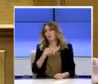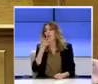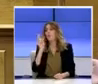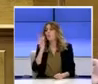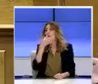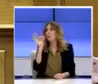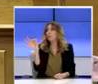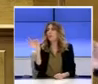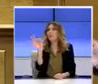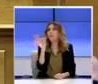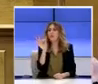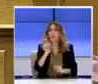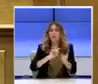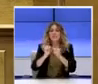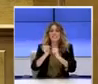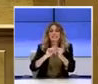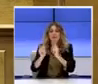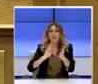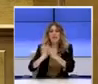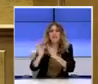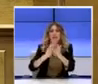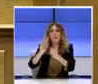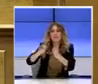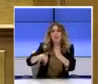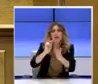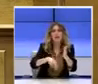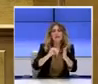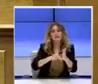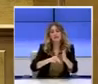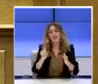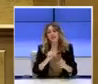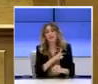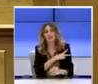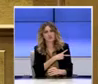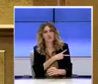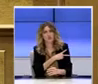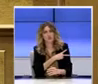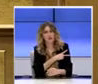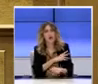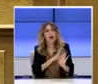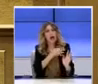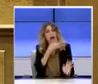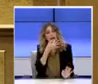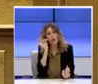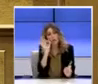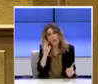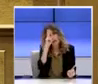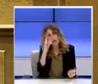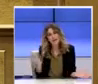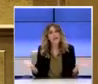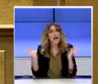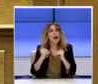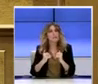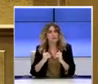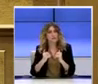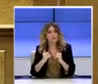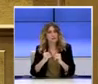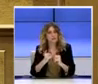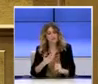να καθυστερήσετε την πρακτική της Γερμανίας, στις 23 του Δεκέμβρη, αν δεν κάνω